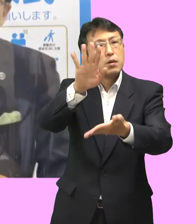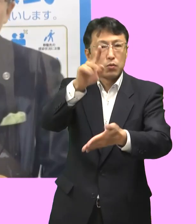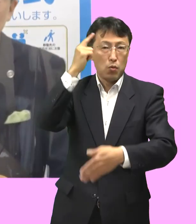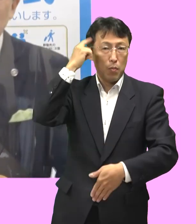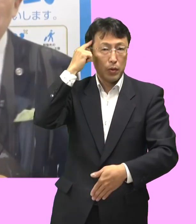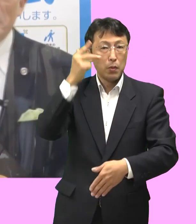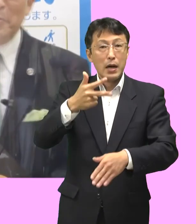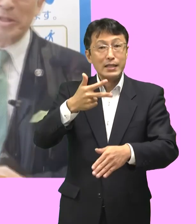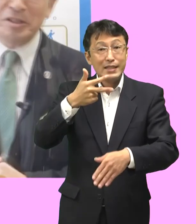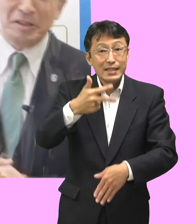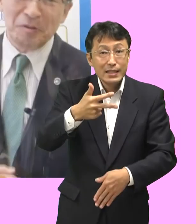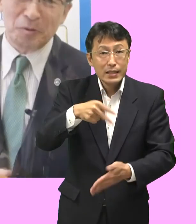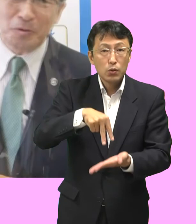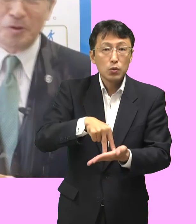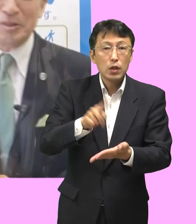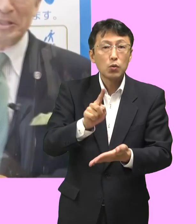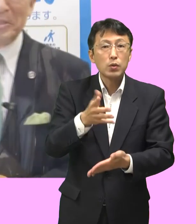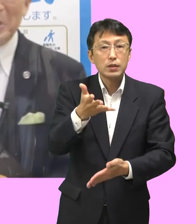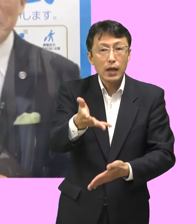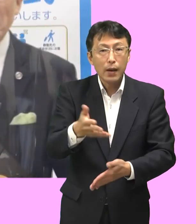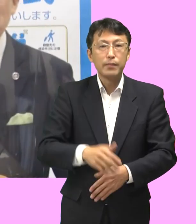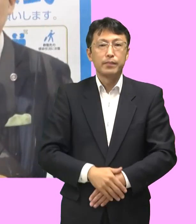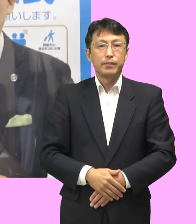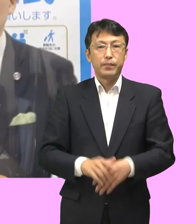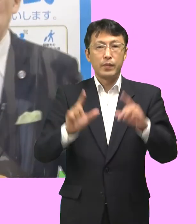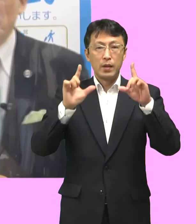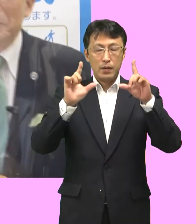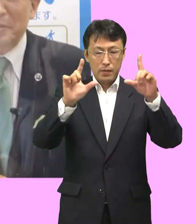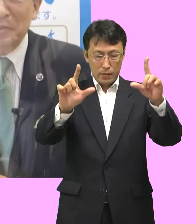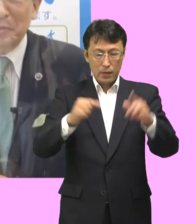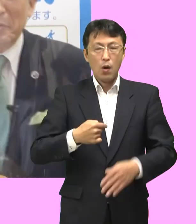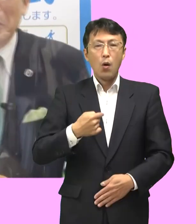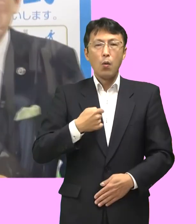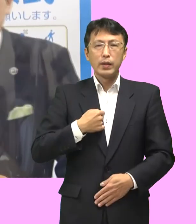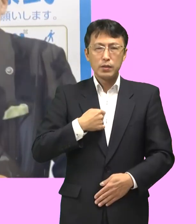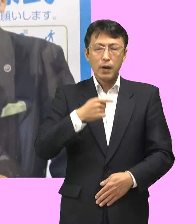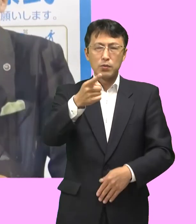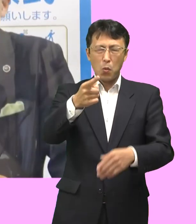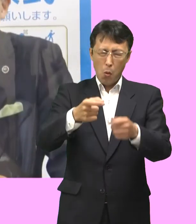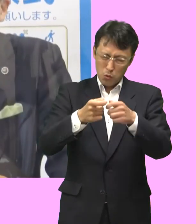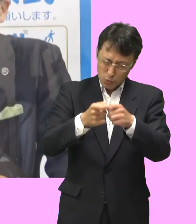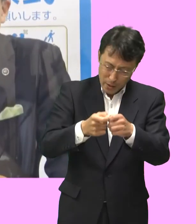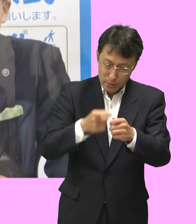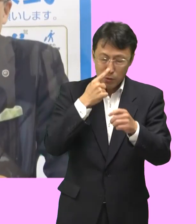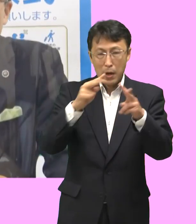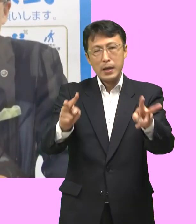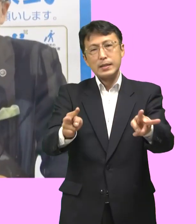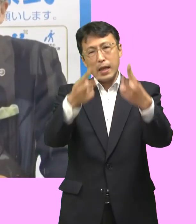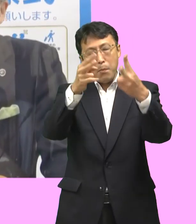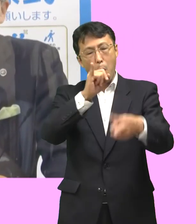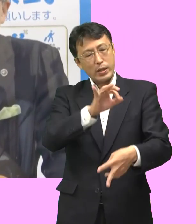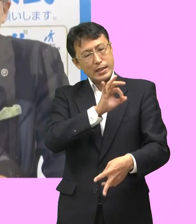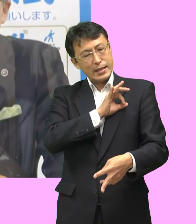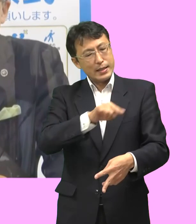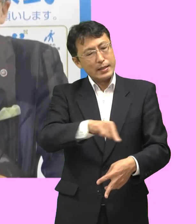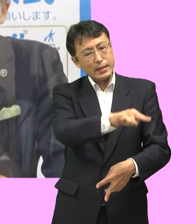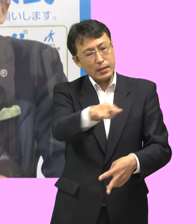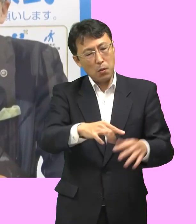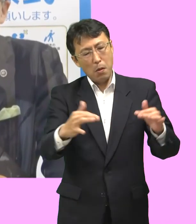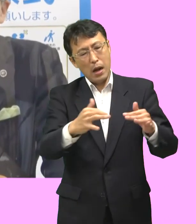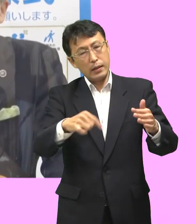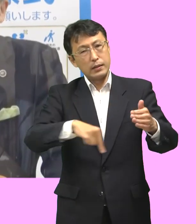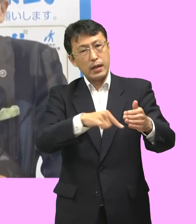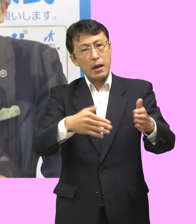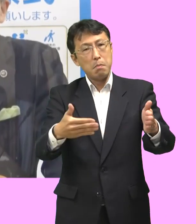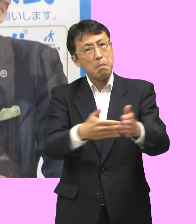か。 私はそのあんまり専門にほどの知見はないんで、そこまで詳しいことは分かりませんが、移動層に伴う